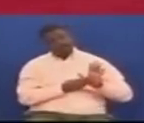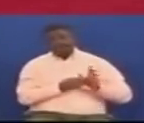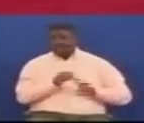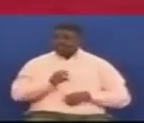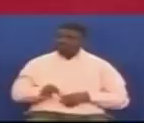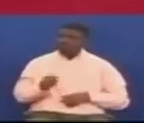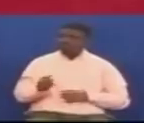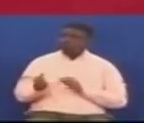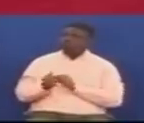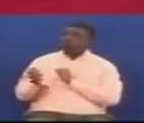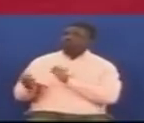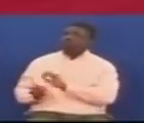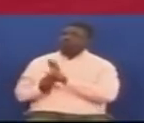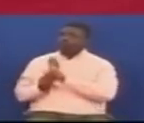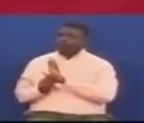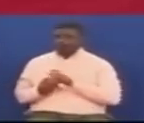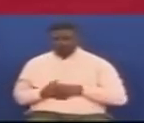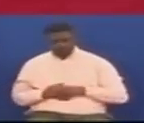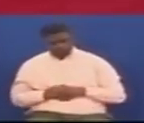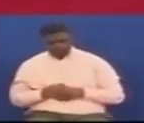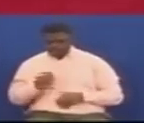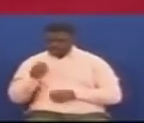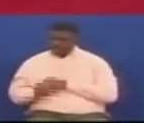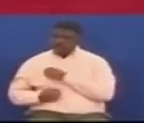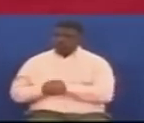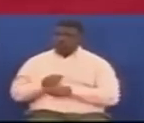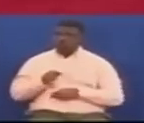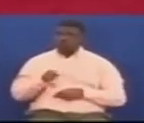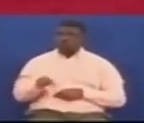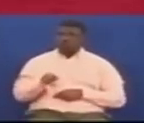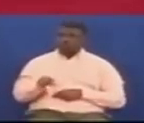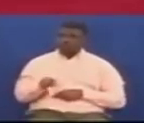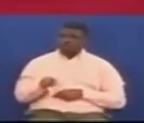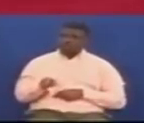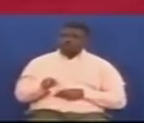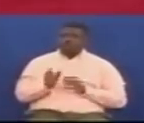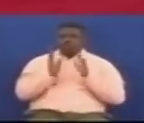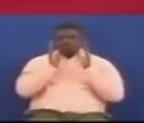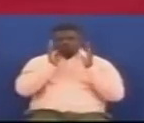2019. Mheshimiwa Spika, hatua hizi zilisaidia kuongeza